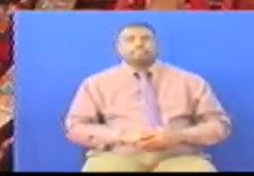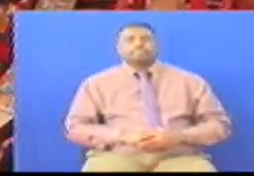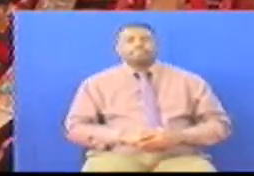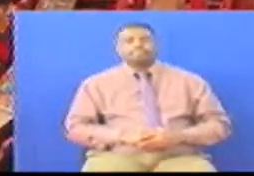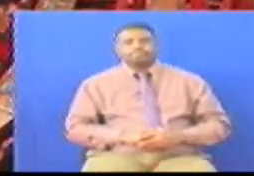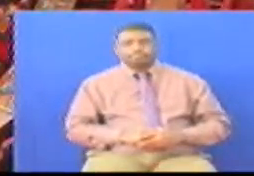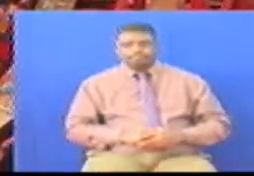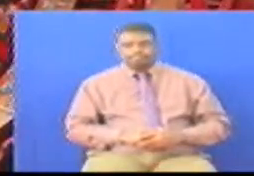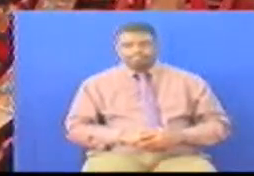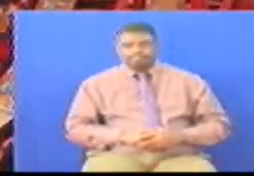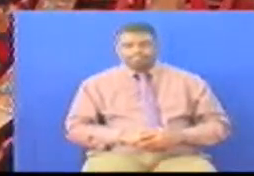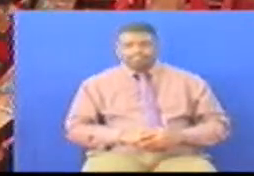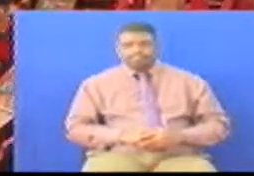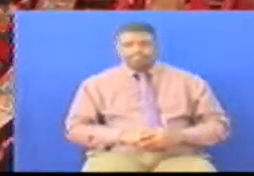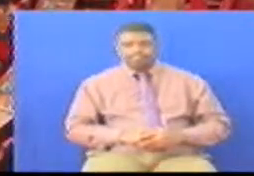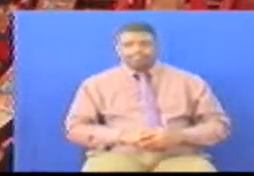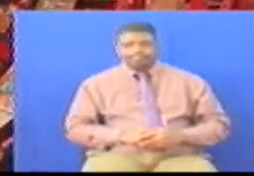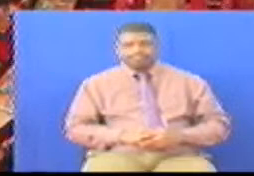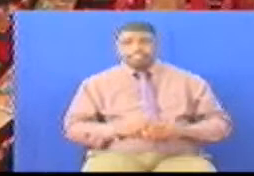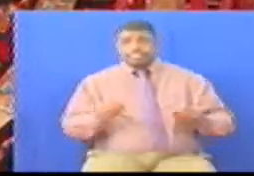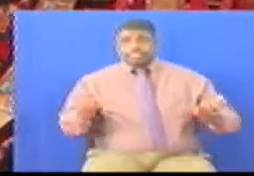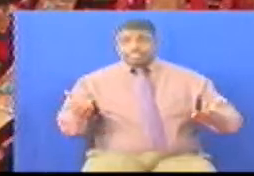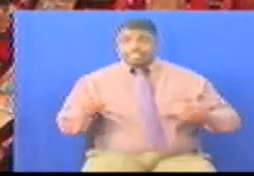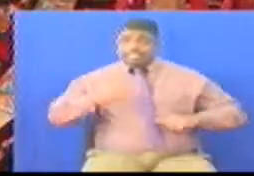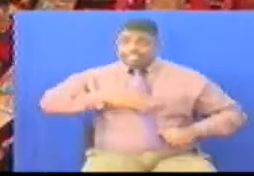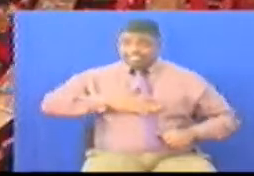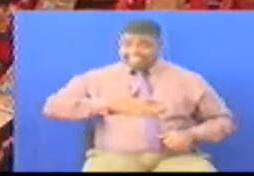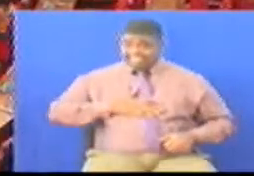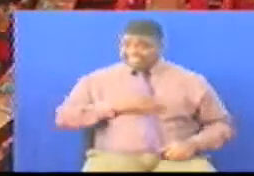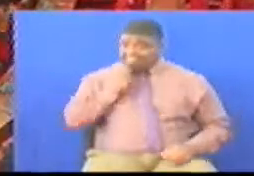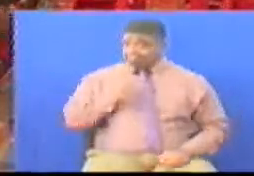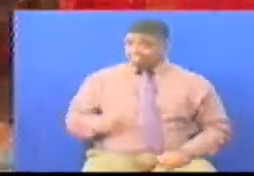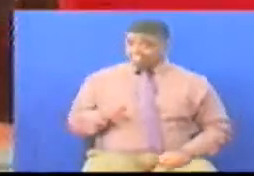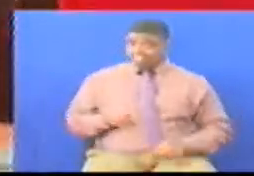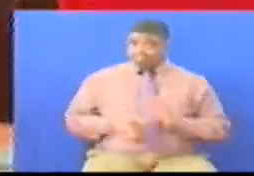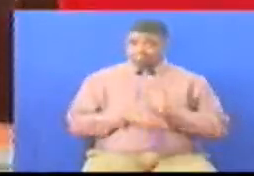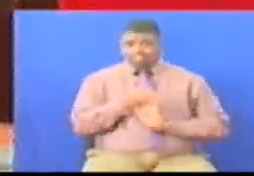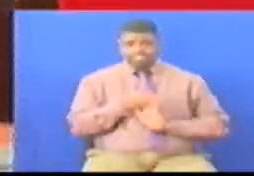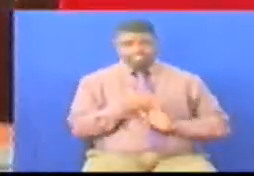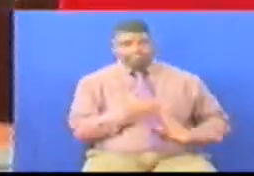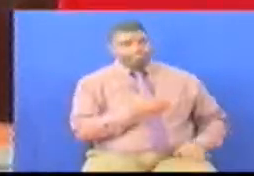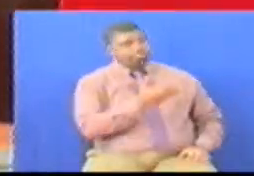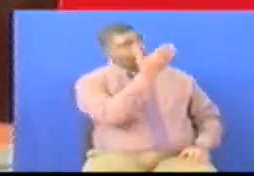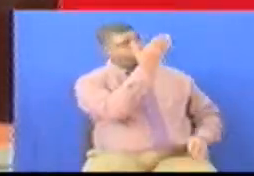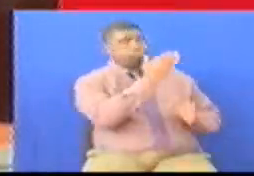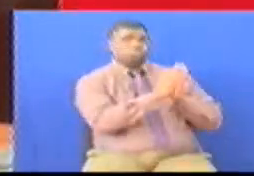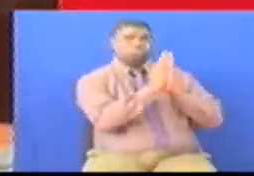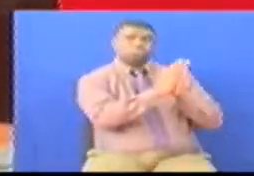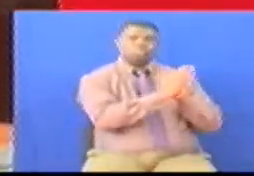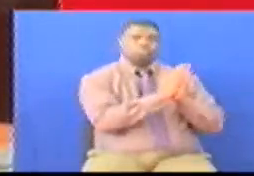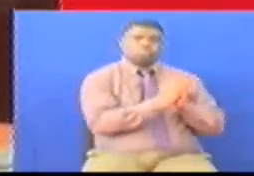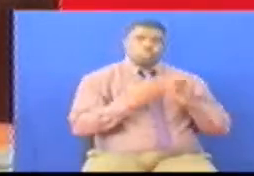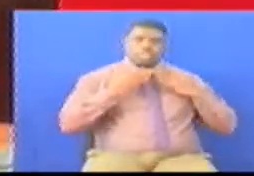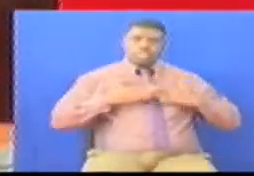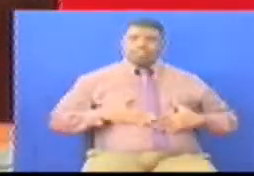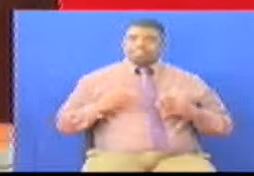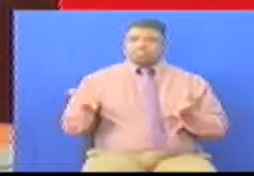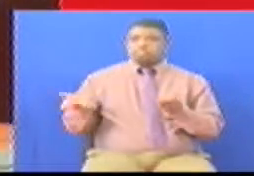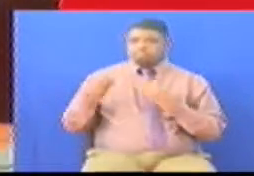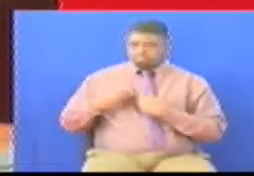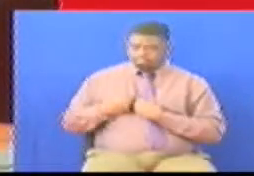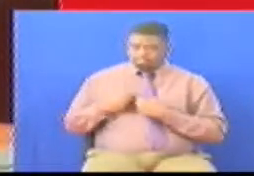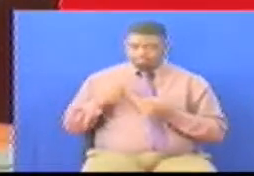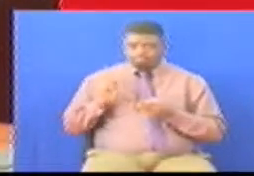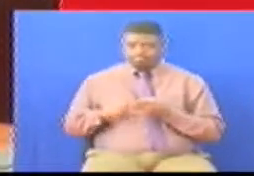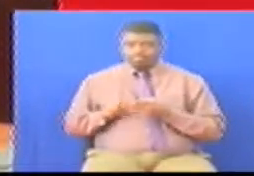Asante mheshimiwa Spika. Labda mimi kwanza nianze kwa kumshukuru Mwenyezi Mungu ambaye ametujalia afya njema. Na vile vile